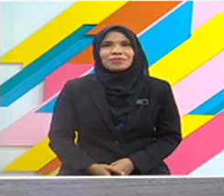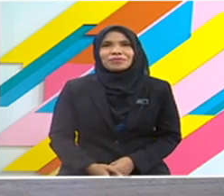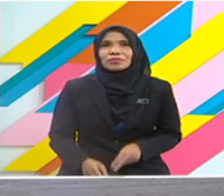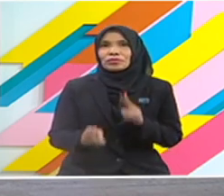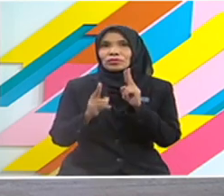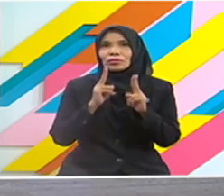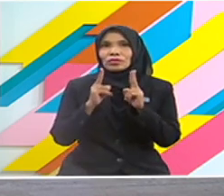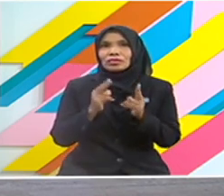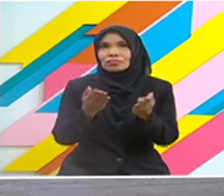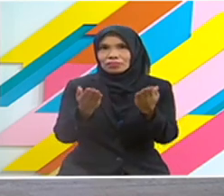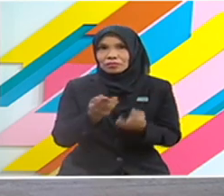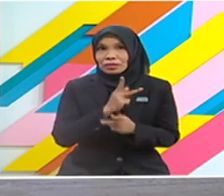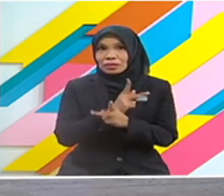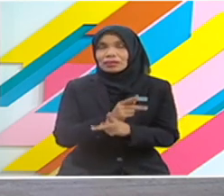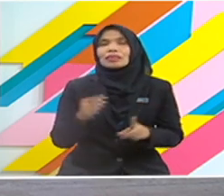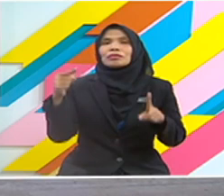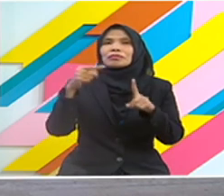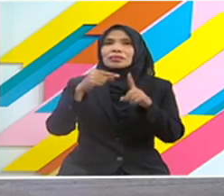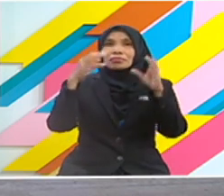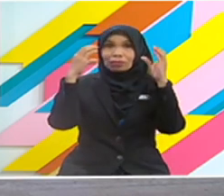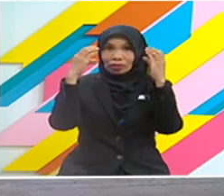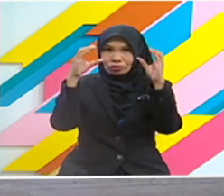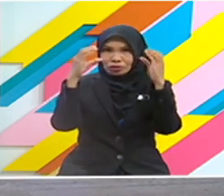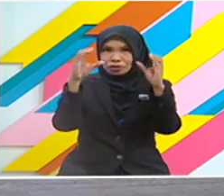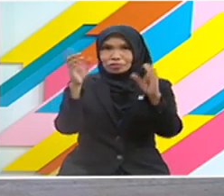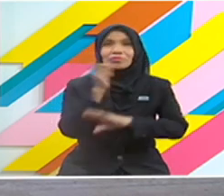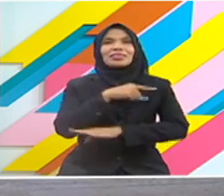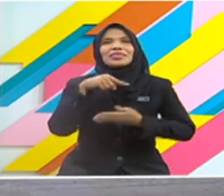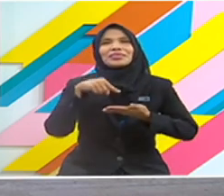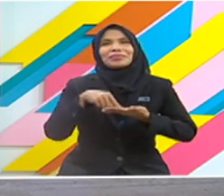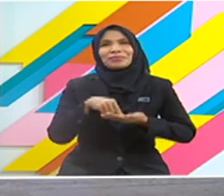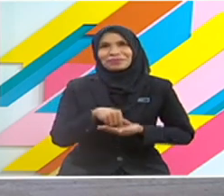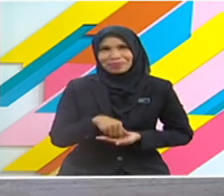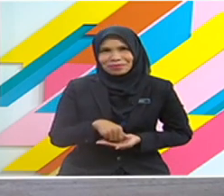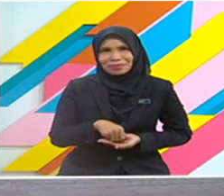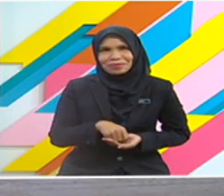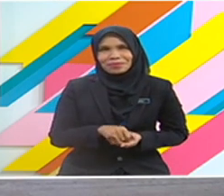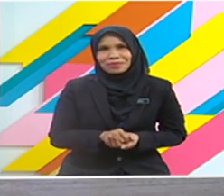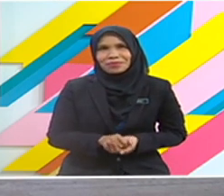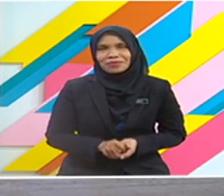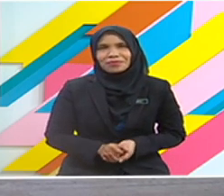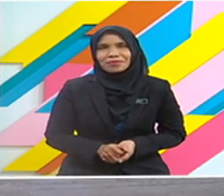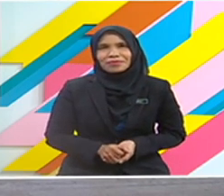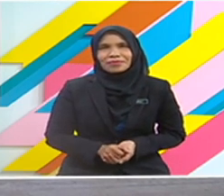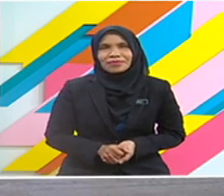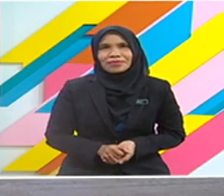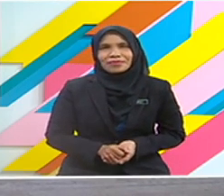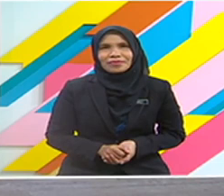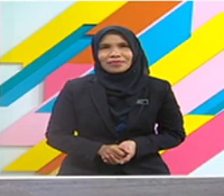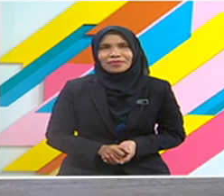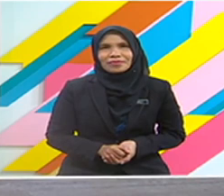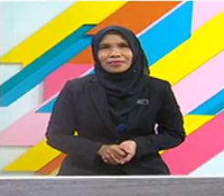kasih untuk cikgu Suhaila, untuk cikgu Syaira dan juga cikgu Suhaili bersama kita hari ini